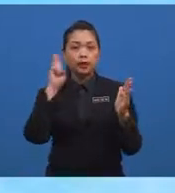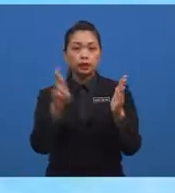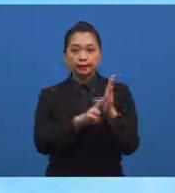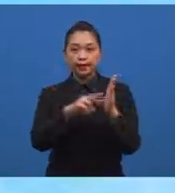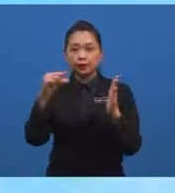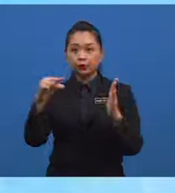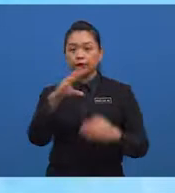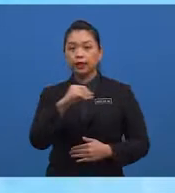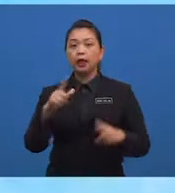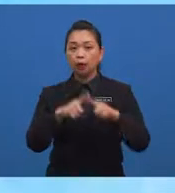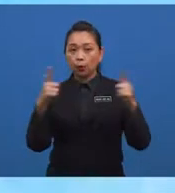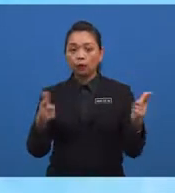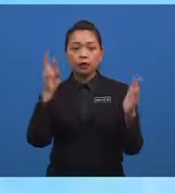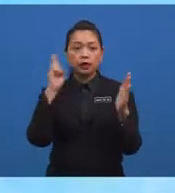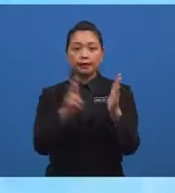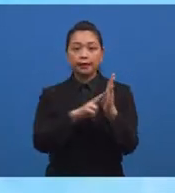H, iaitu